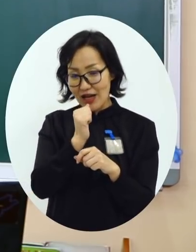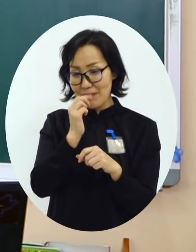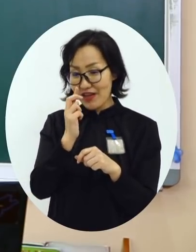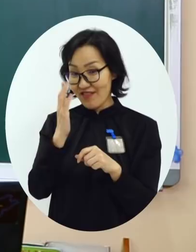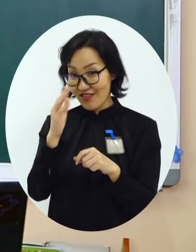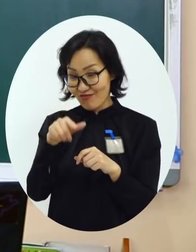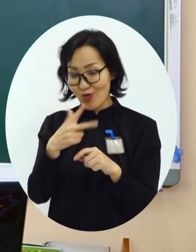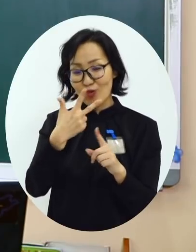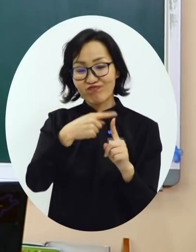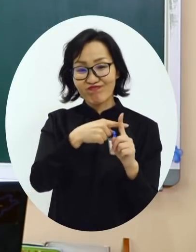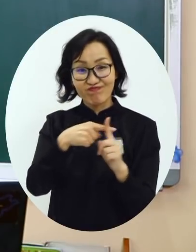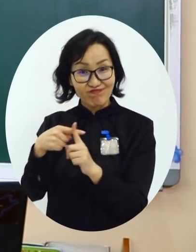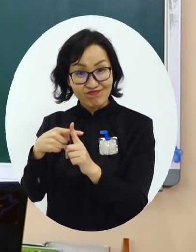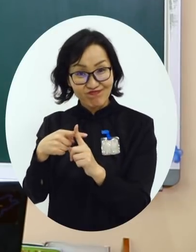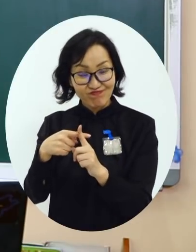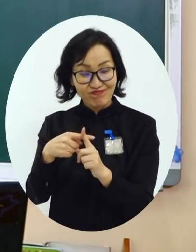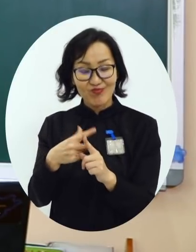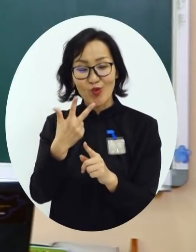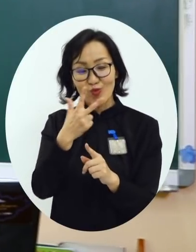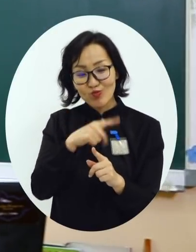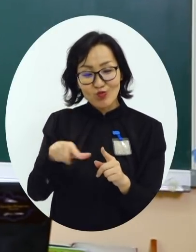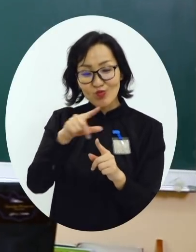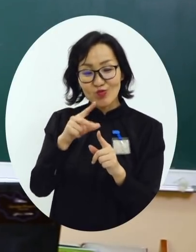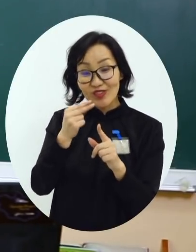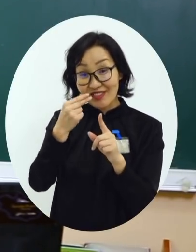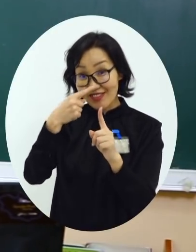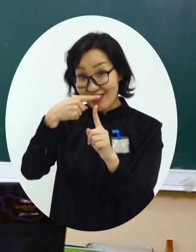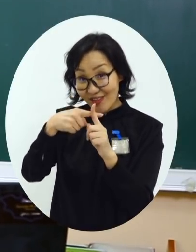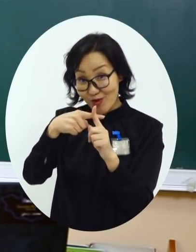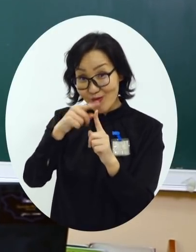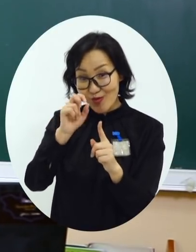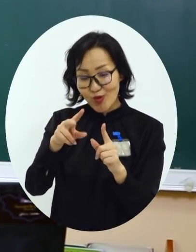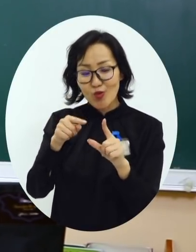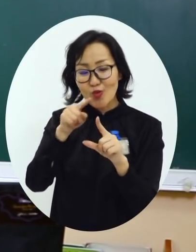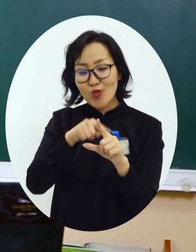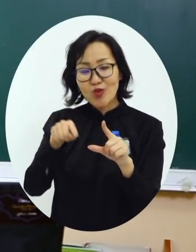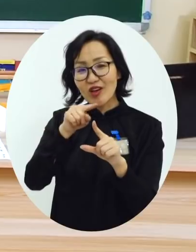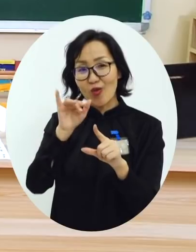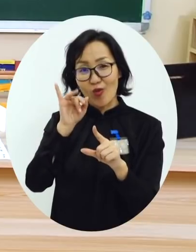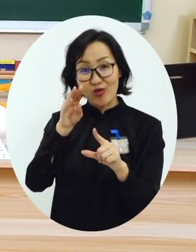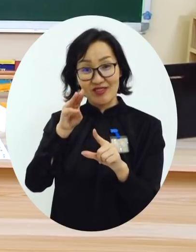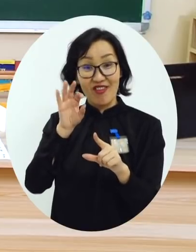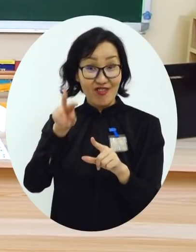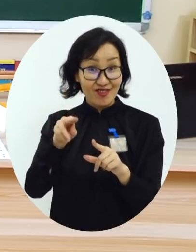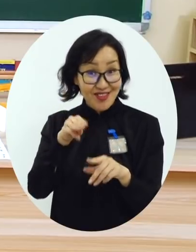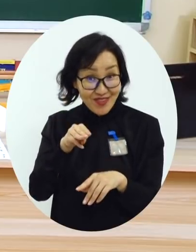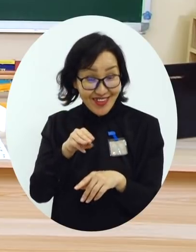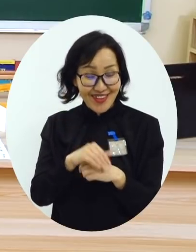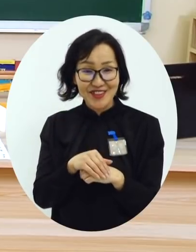нийлбэр. Өөрөөр хэлбэл гурвалжин 3 талтай, тэр 3-ийн нийлбэр маань гурвалжингийн юу болдог вэ? Хүрээний урт